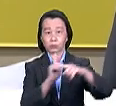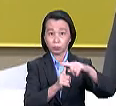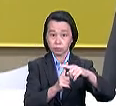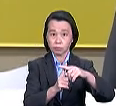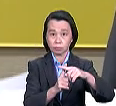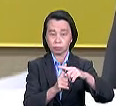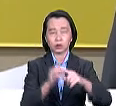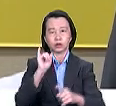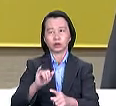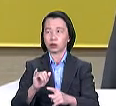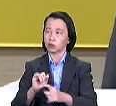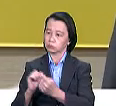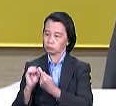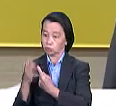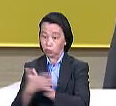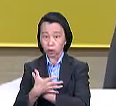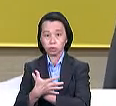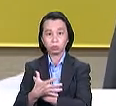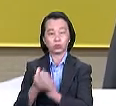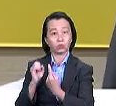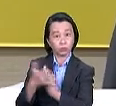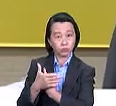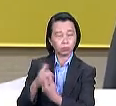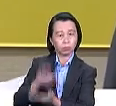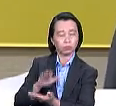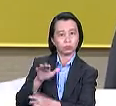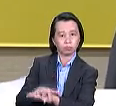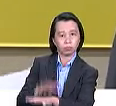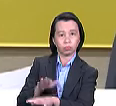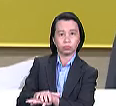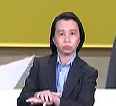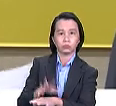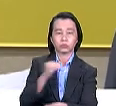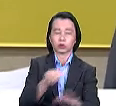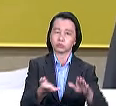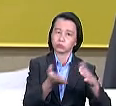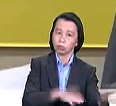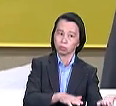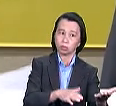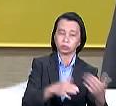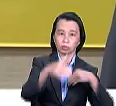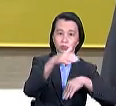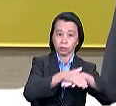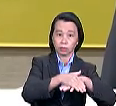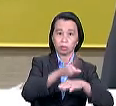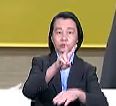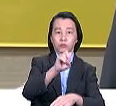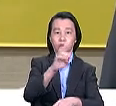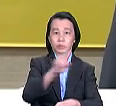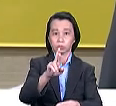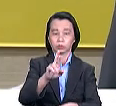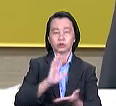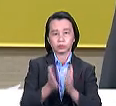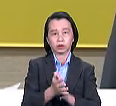yang kuarantin lagi ramailah. Dan kes kematian sudah pun mencecah lebih 20,000. Jadi pada pandangan